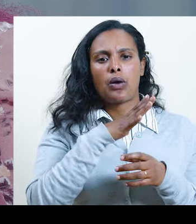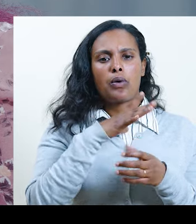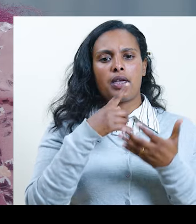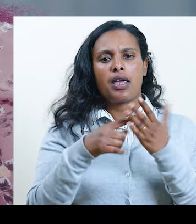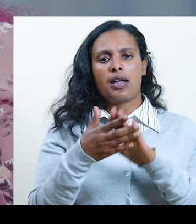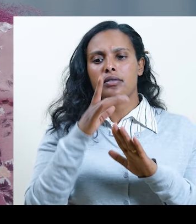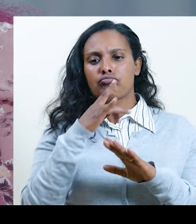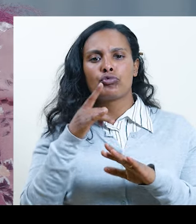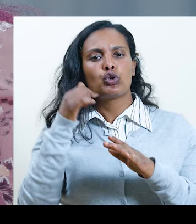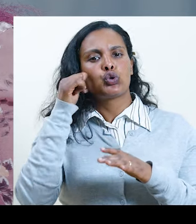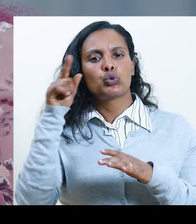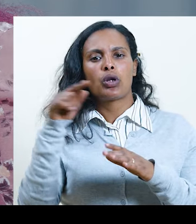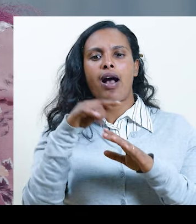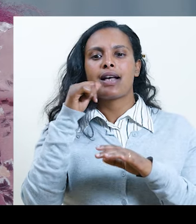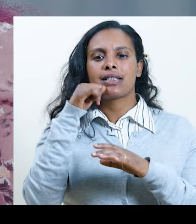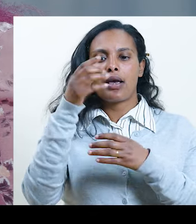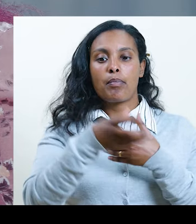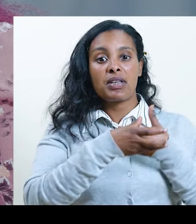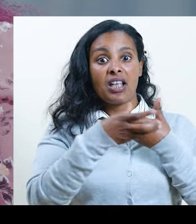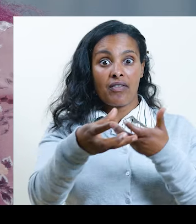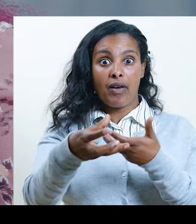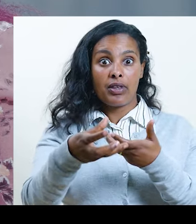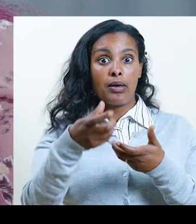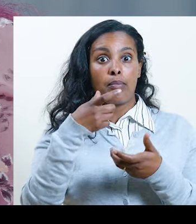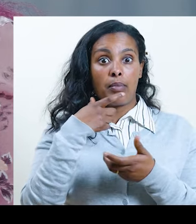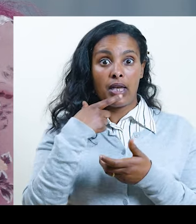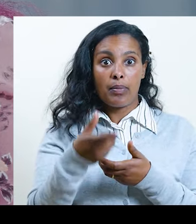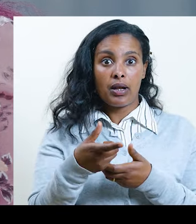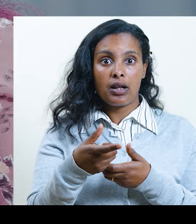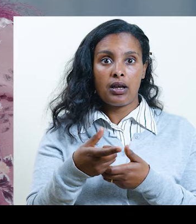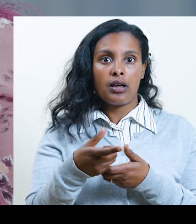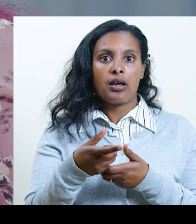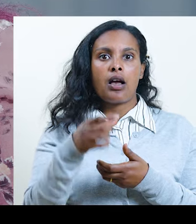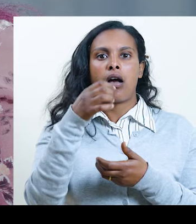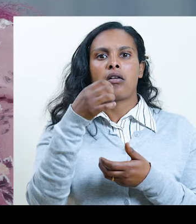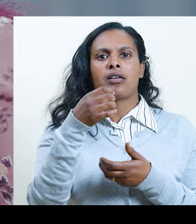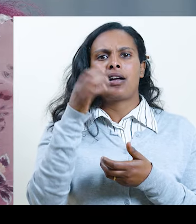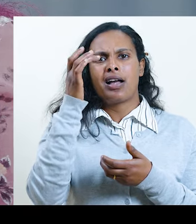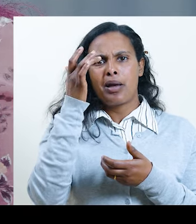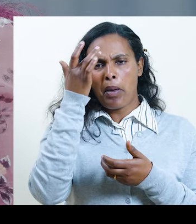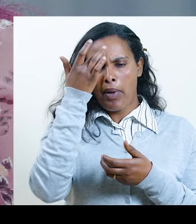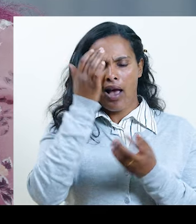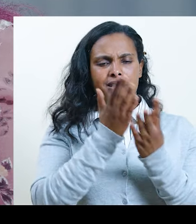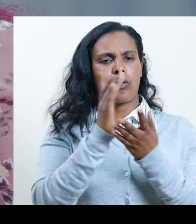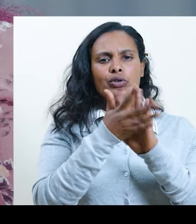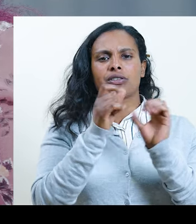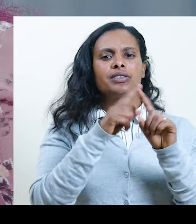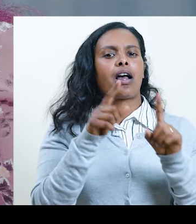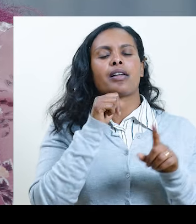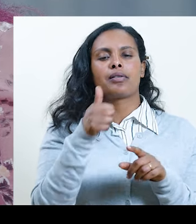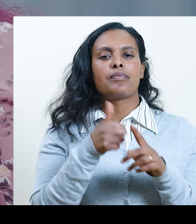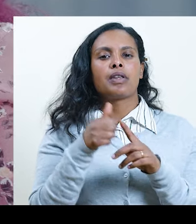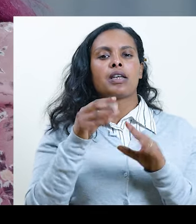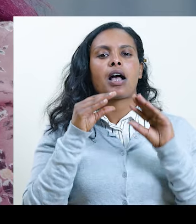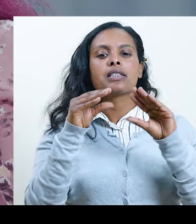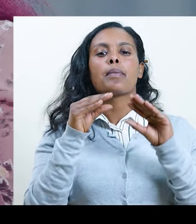ሰውኛ ይሄ ይደረግ እሱ ላይም አሲዱ ይደፋበት ብዬ ብል ከህመሜ አንጻር ሊሆን ይችላል፣ ግን